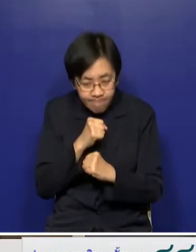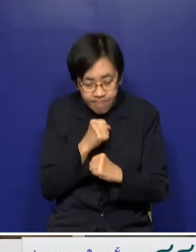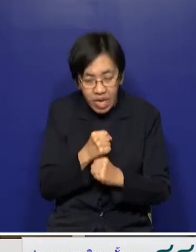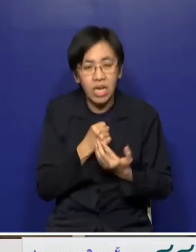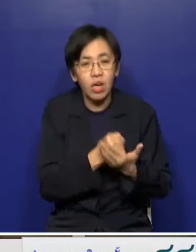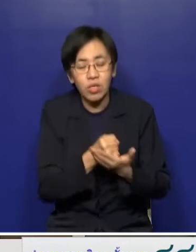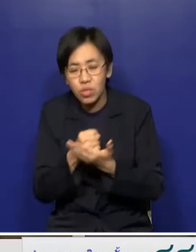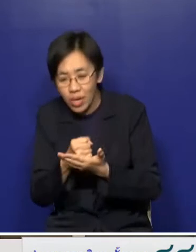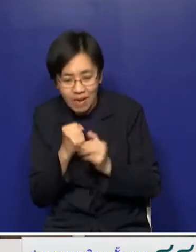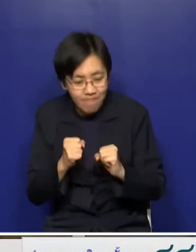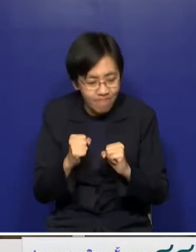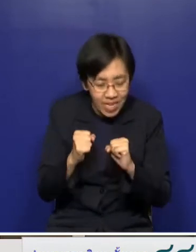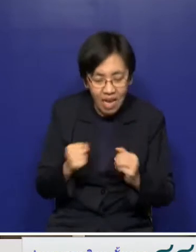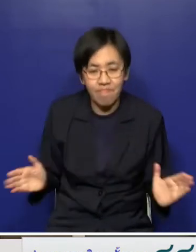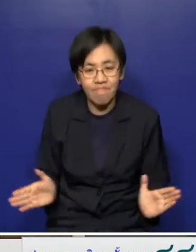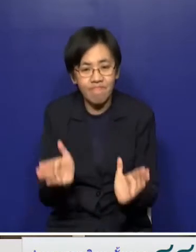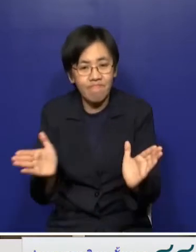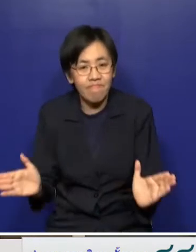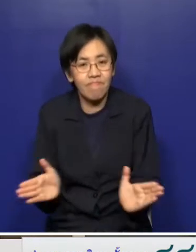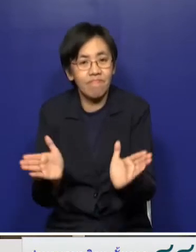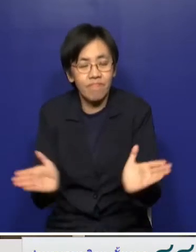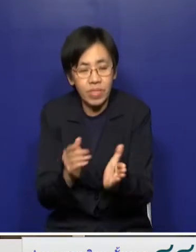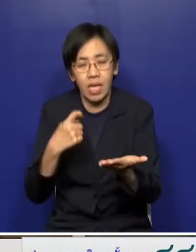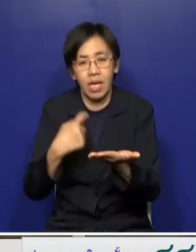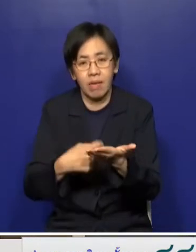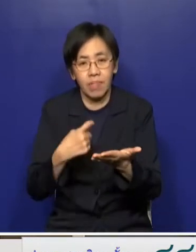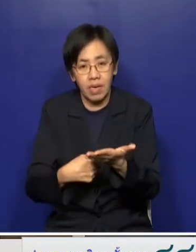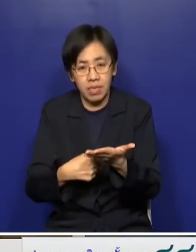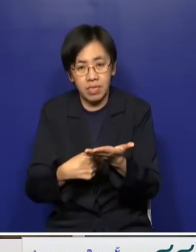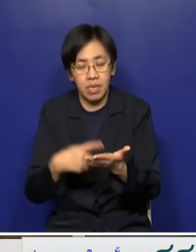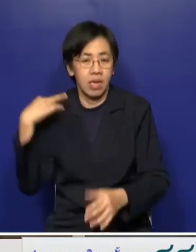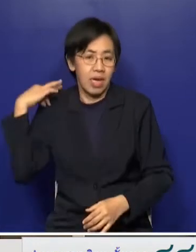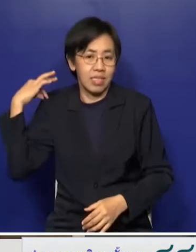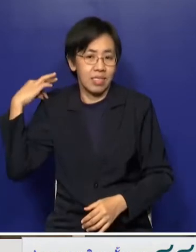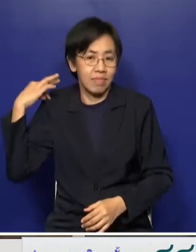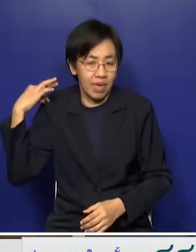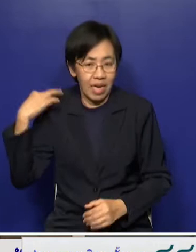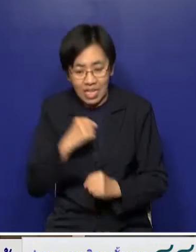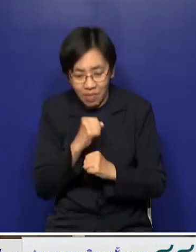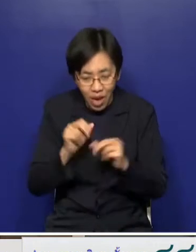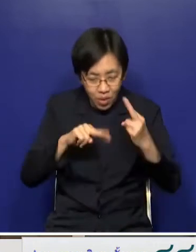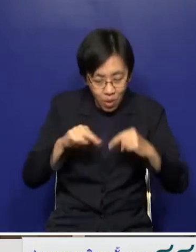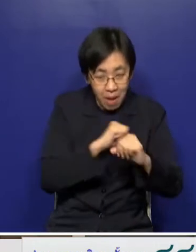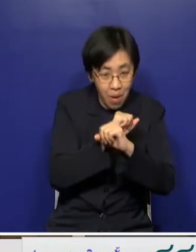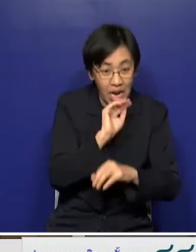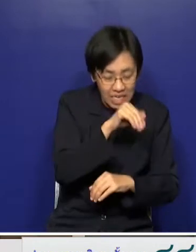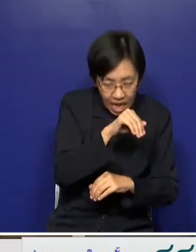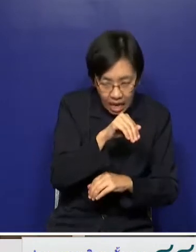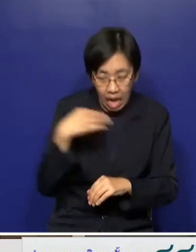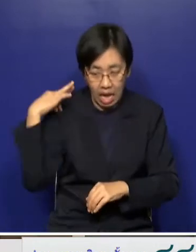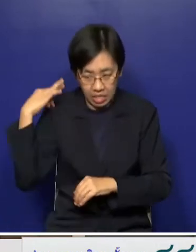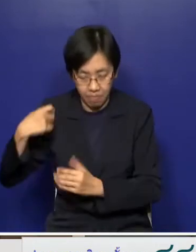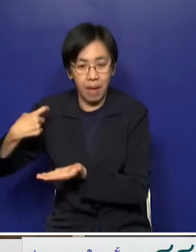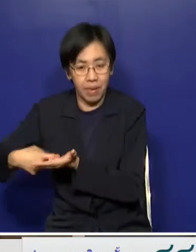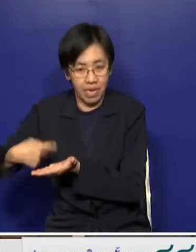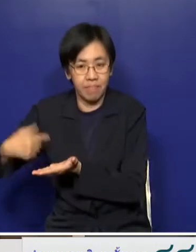พยายามอย่างเต็มที่ในการผลักดันให้เกิดการประกันภัยของอาสาสมัครที่ช่วยเฝ้าระวังช้างป่าแต่ว่าเราก็อยาก